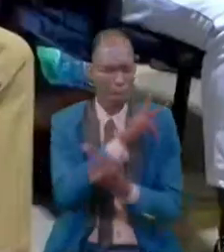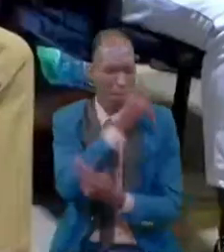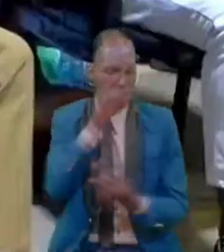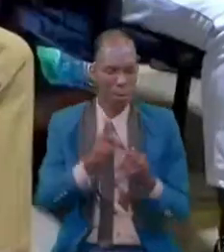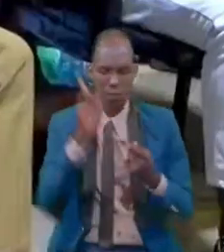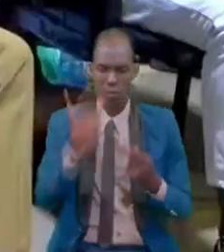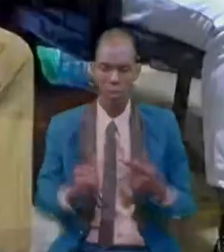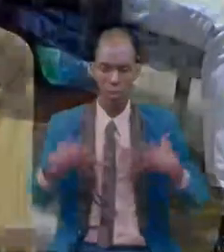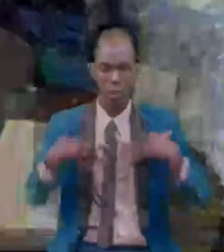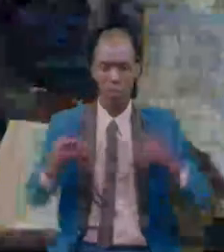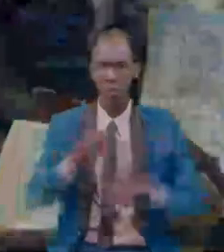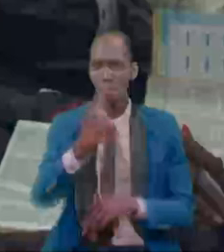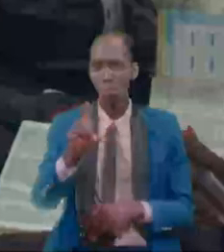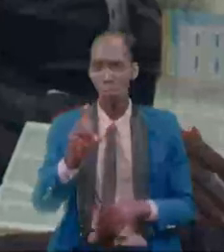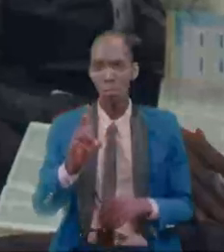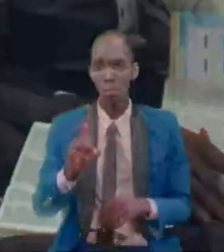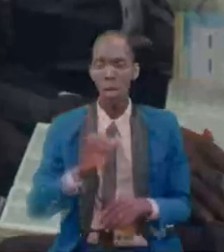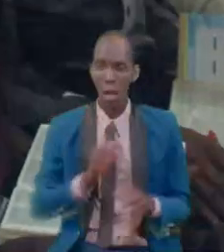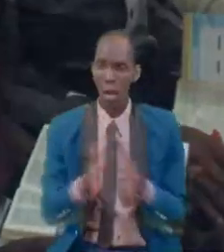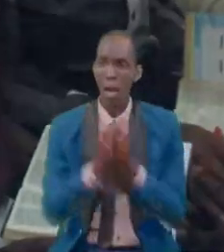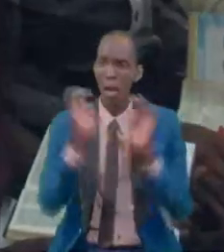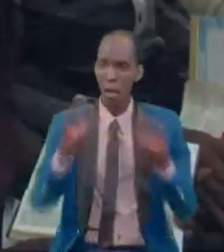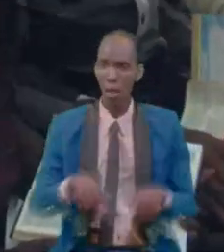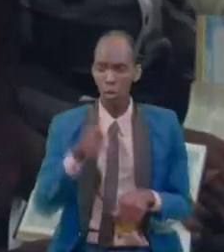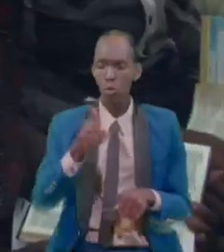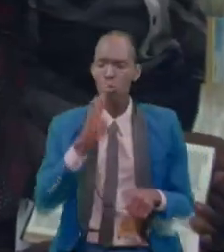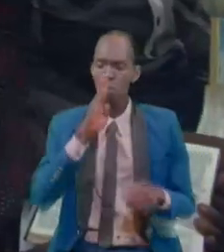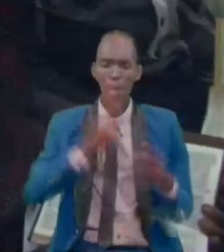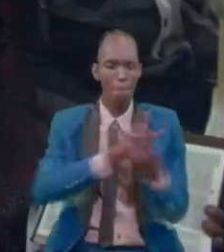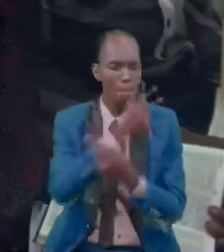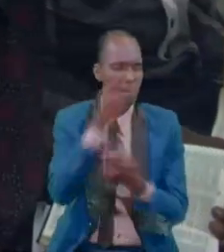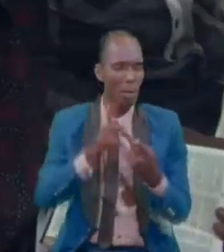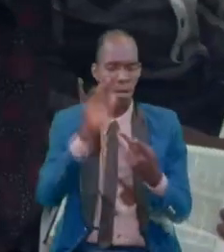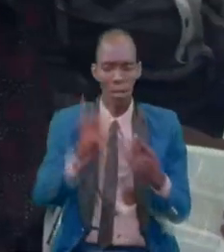guéri? Je dis, est-ce que vous pouvez être parfaitement délivré?